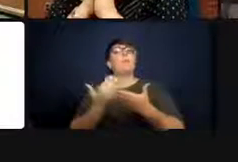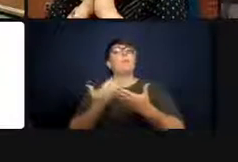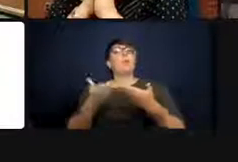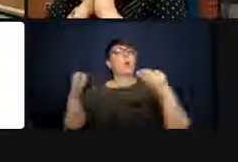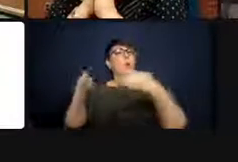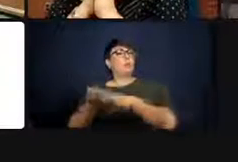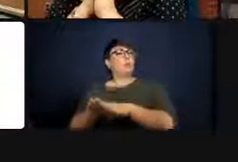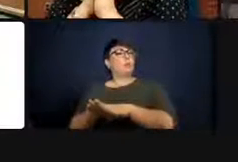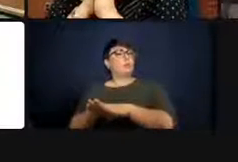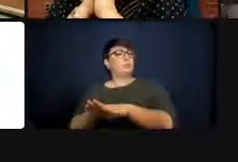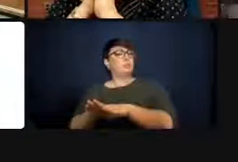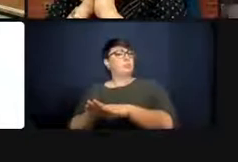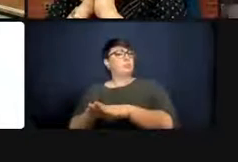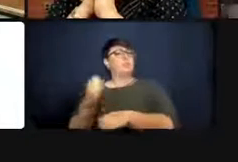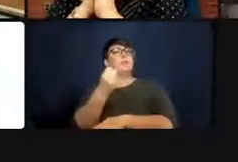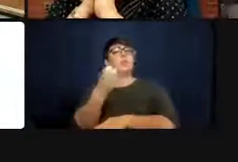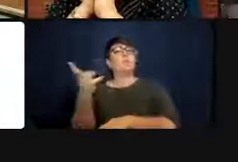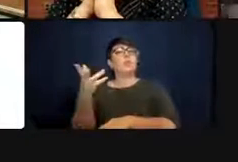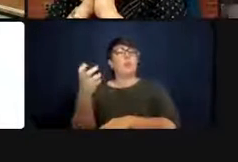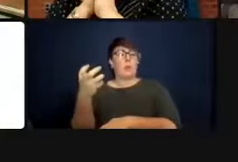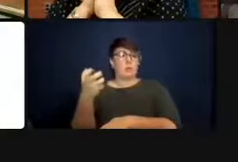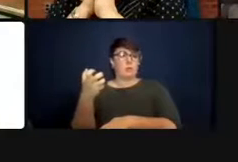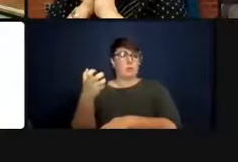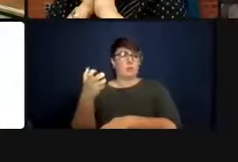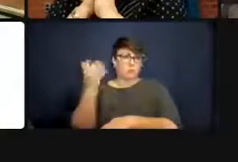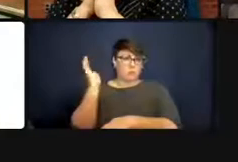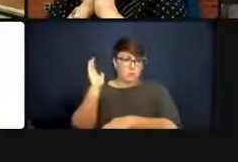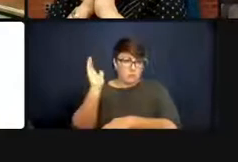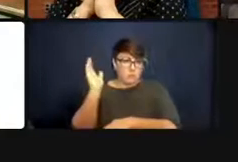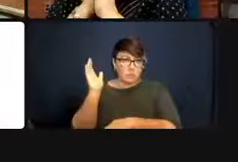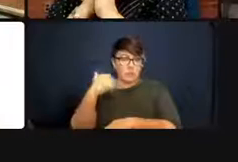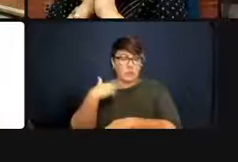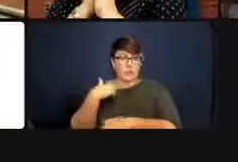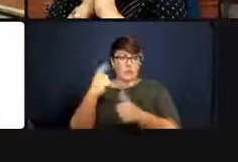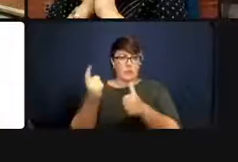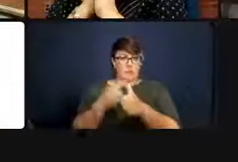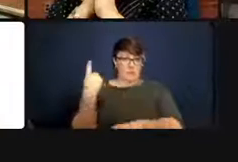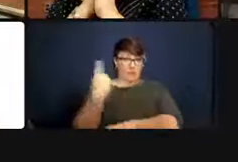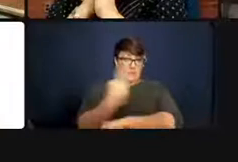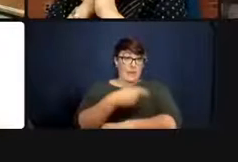قبل أن أغلق الجلسة أود أن أشكر